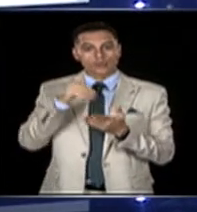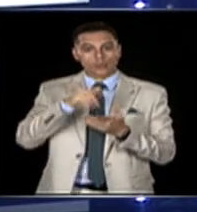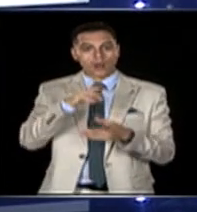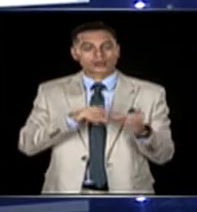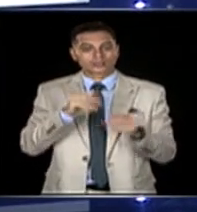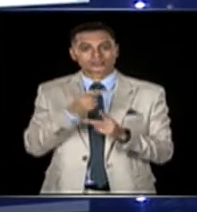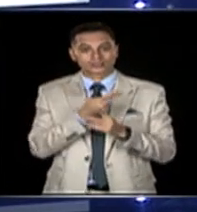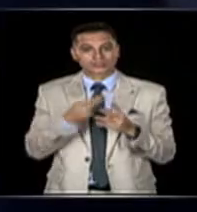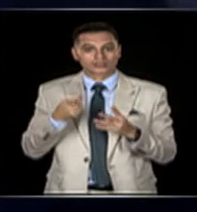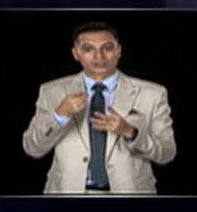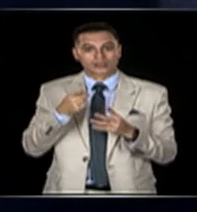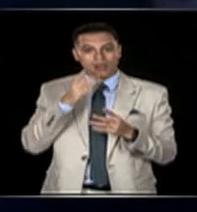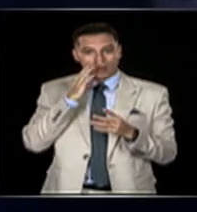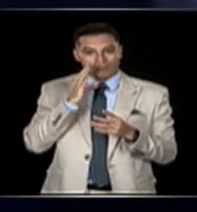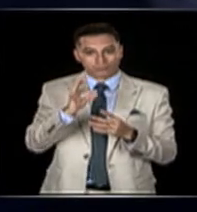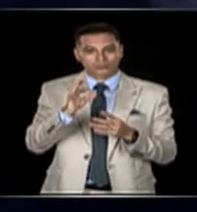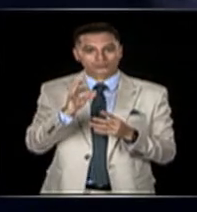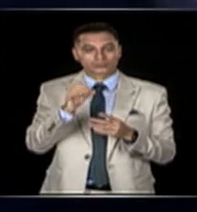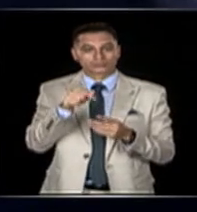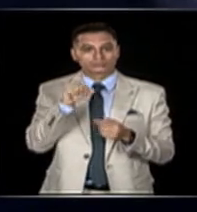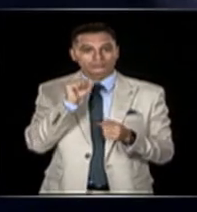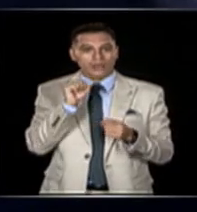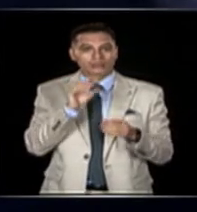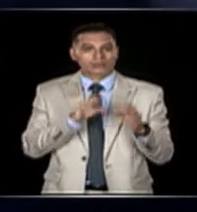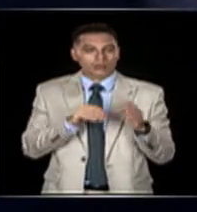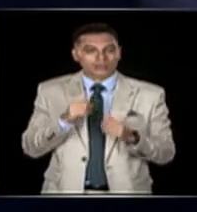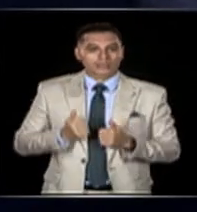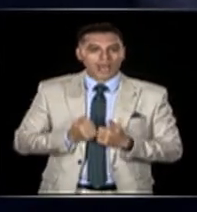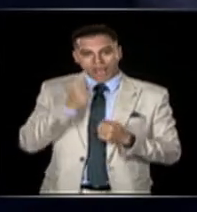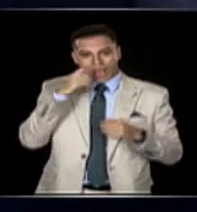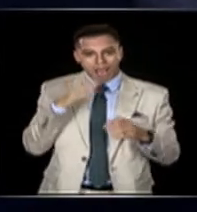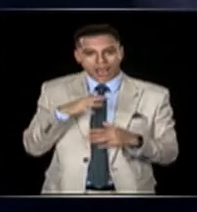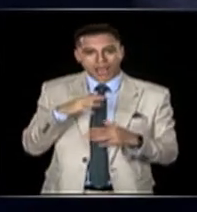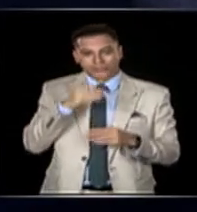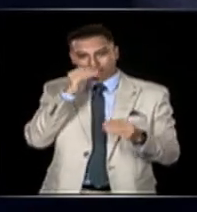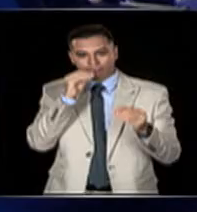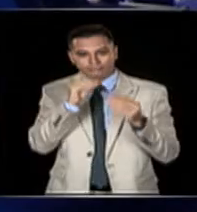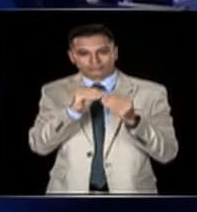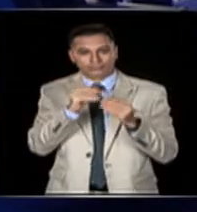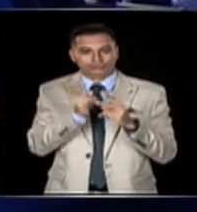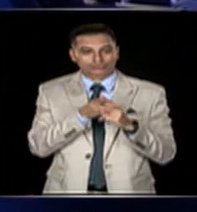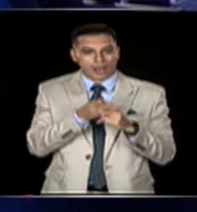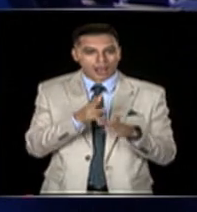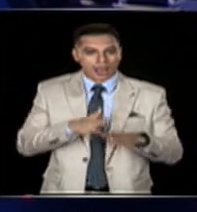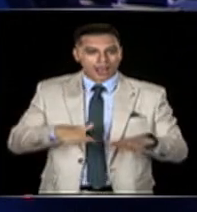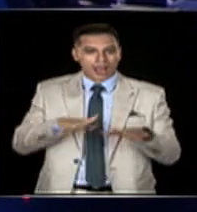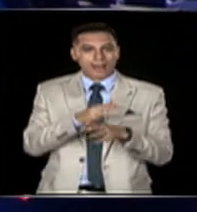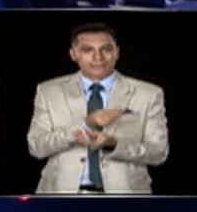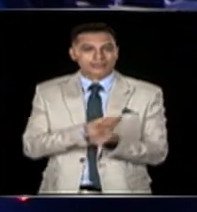هي نوستالجيا خفيفة قوي. ويس. وبتحكي عن التعايش والانسجام بين أفراد